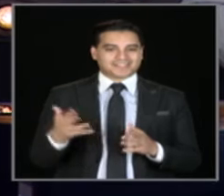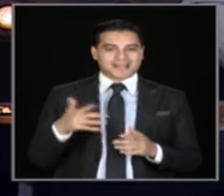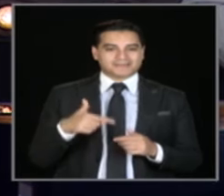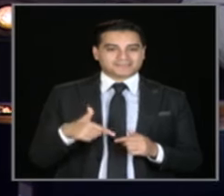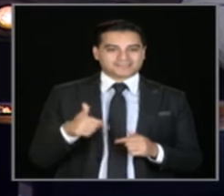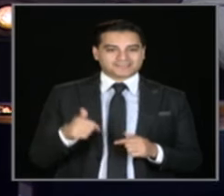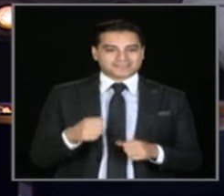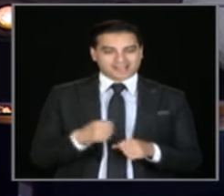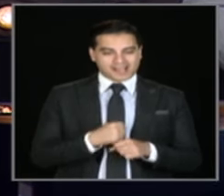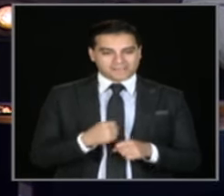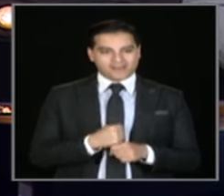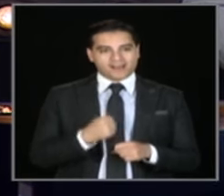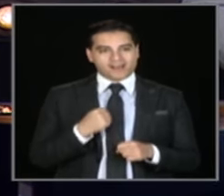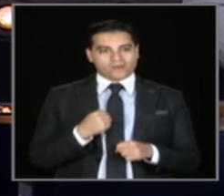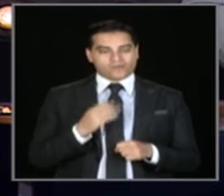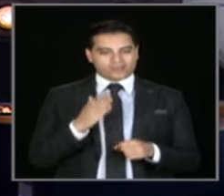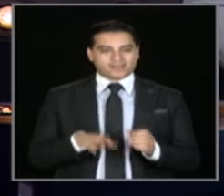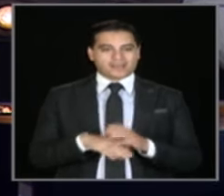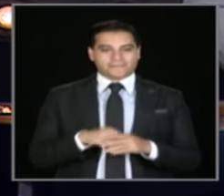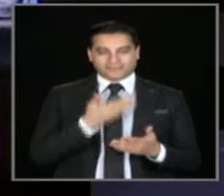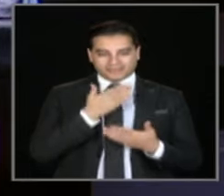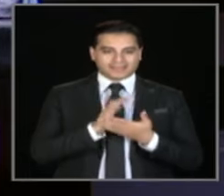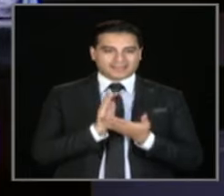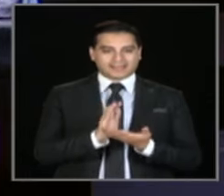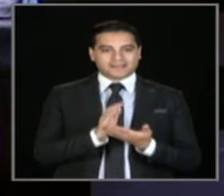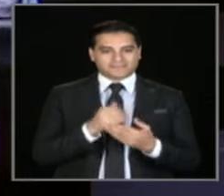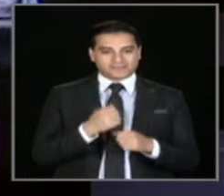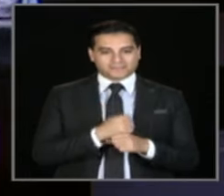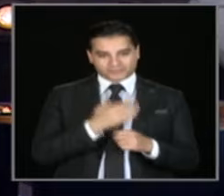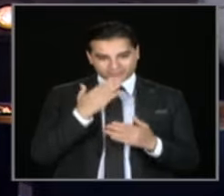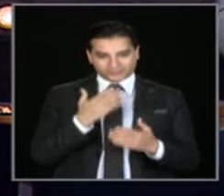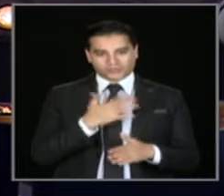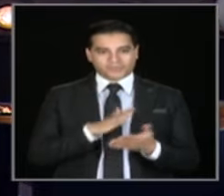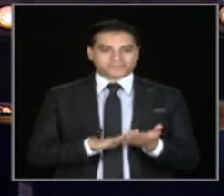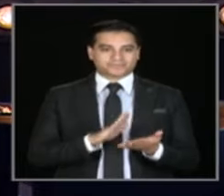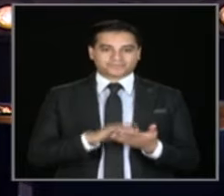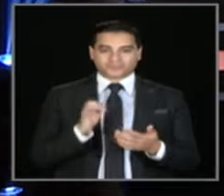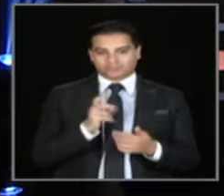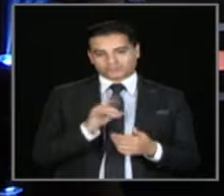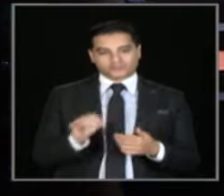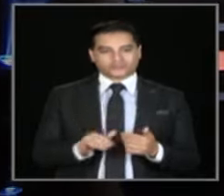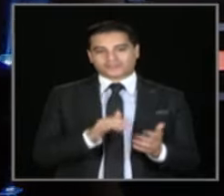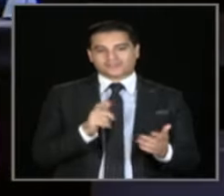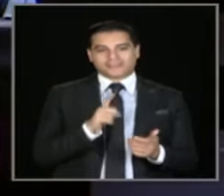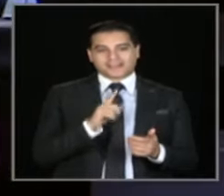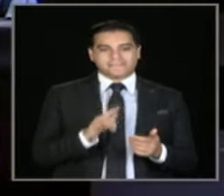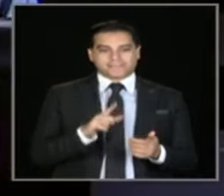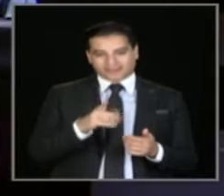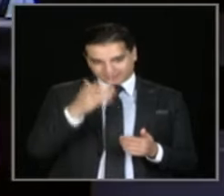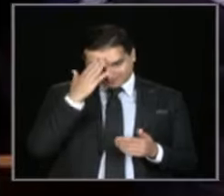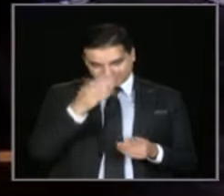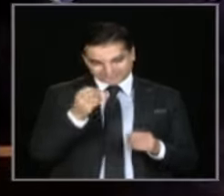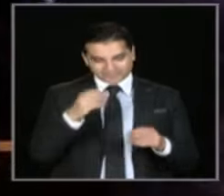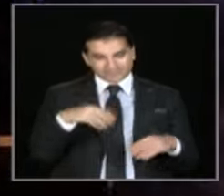إيه إنك كفء وتستحق التكريم الحقيقة. نحيي كلها مصطفى نبيل تاني، ما شاء الله